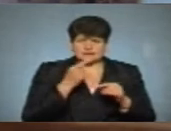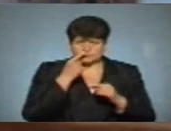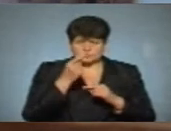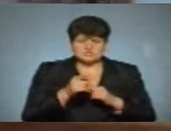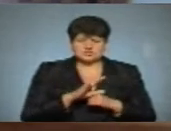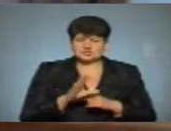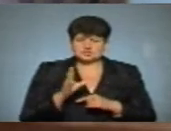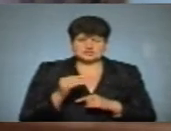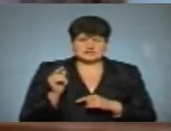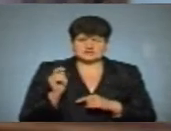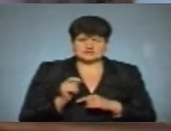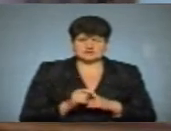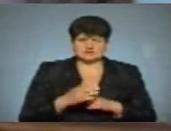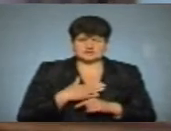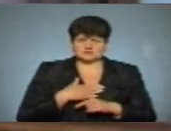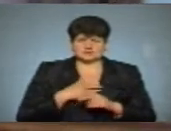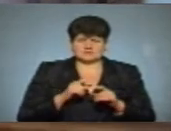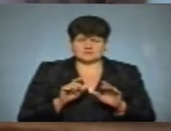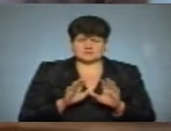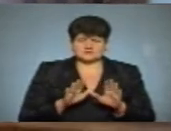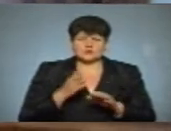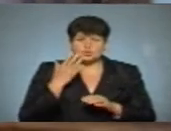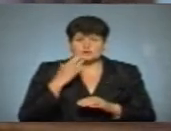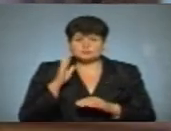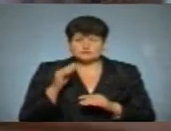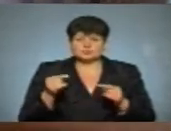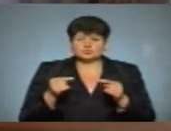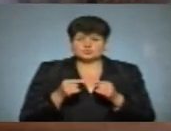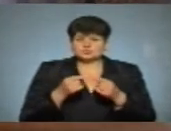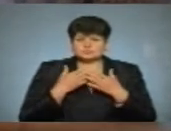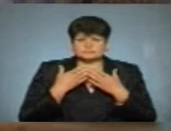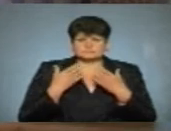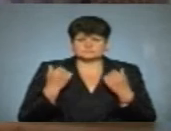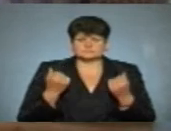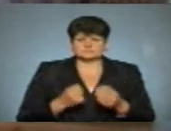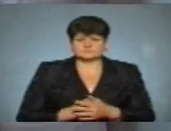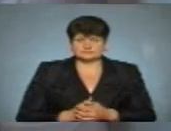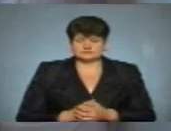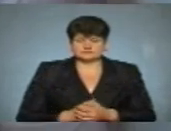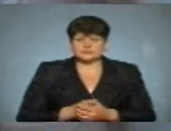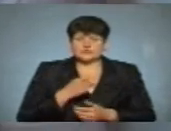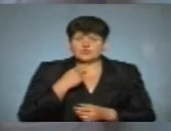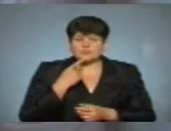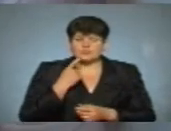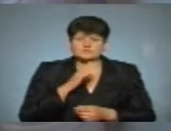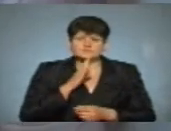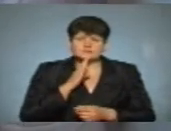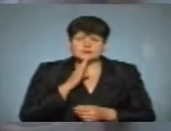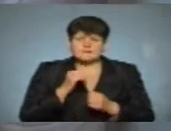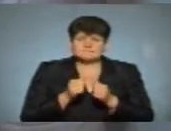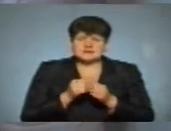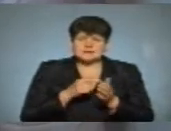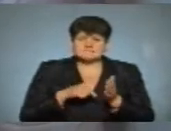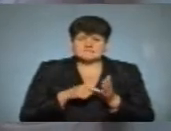о 20:43, і Тернопіль-Підволочиськ відправиться о 20:35. За словами Надії Шевчук,